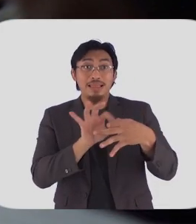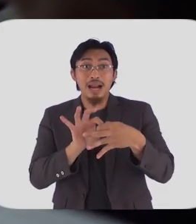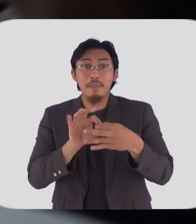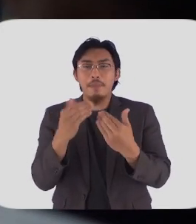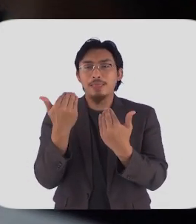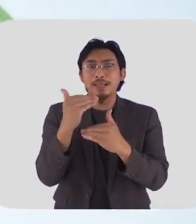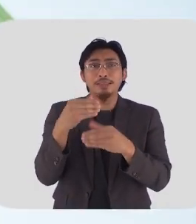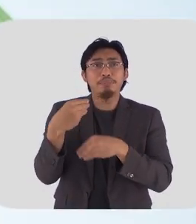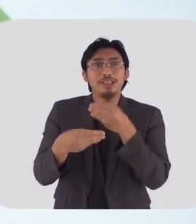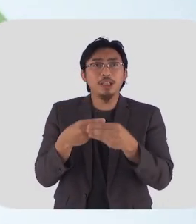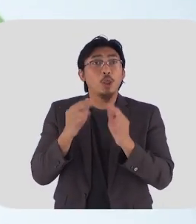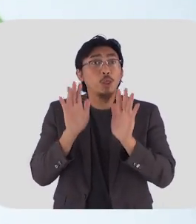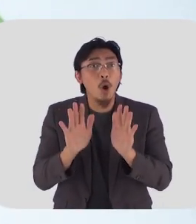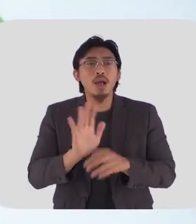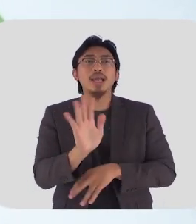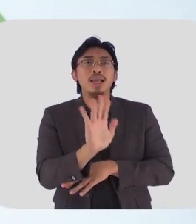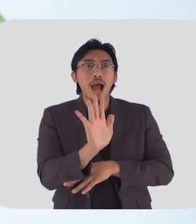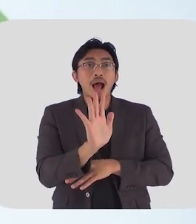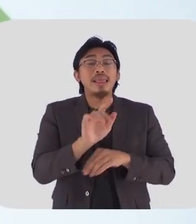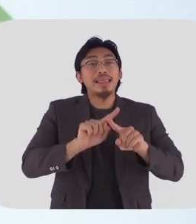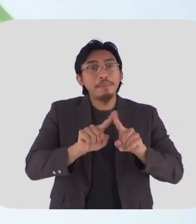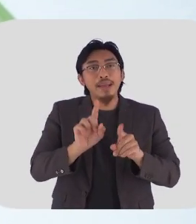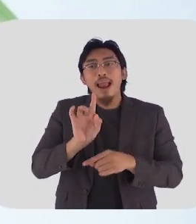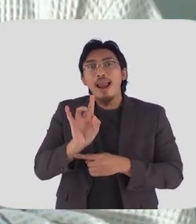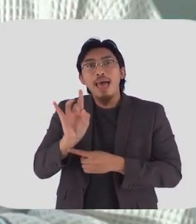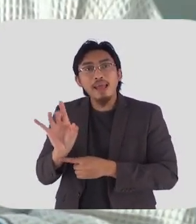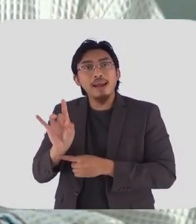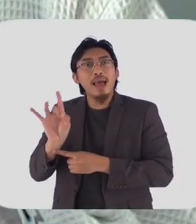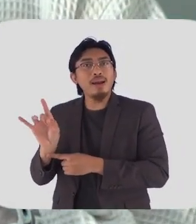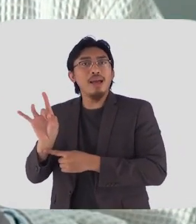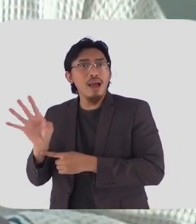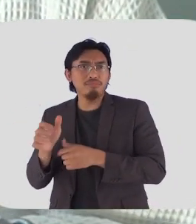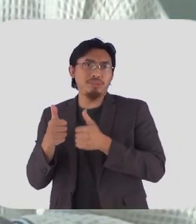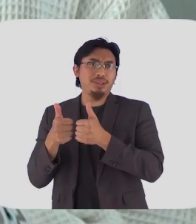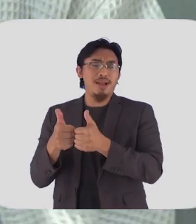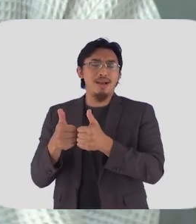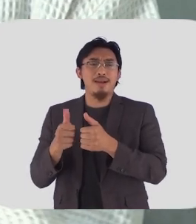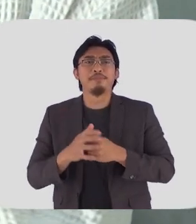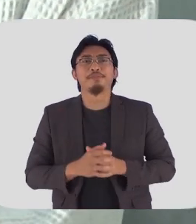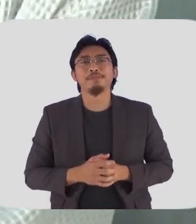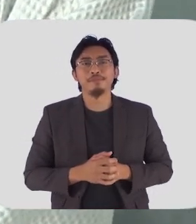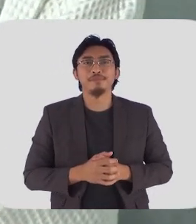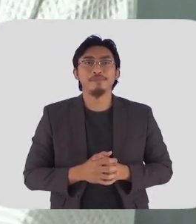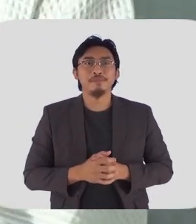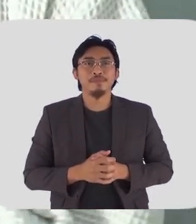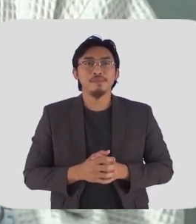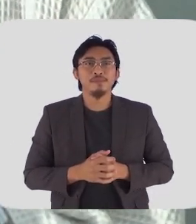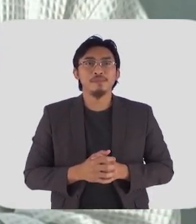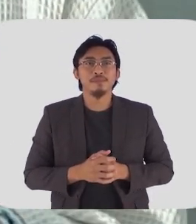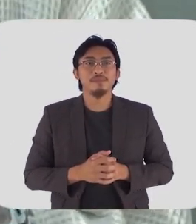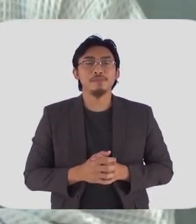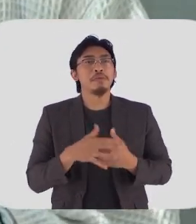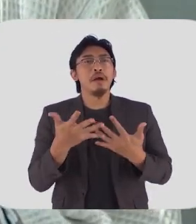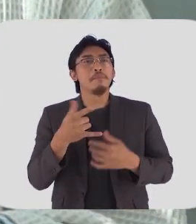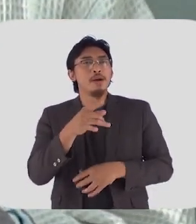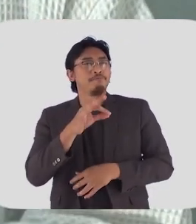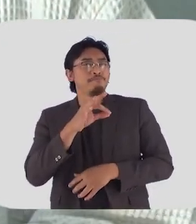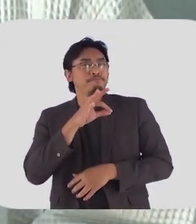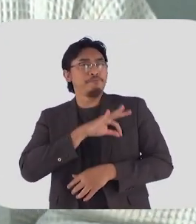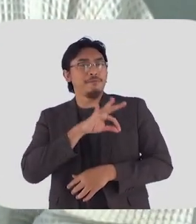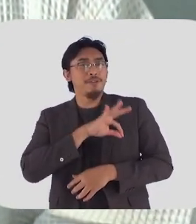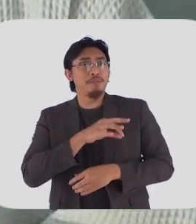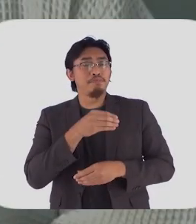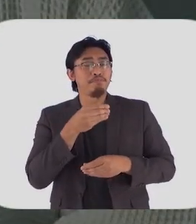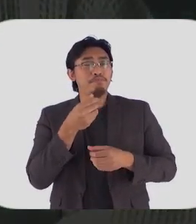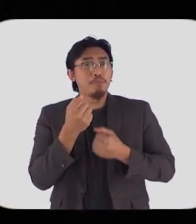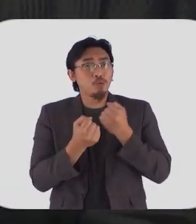kemitraan yang tidak terbatas hanya untuk bisnis saya aja, tapi untuk juga dengan